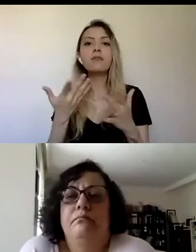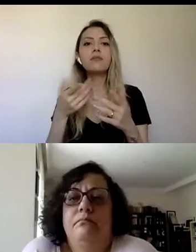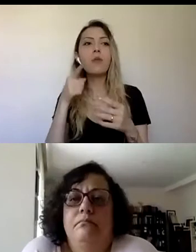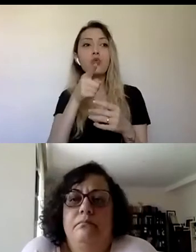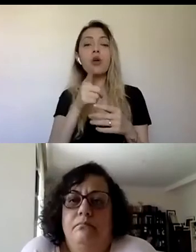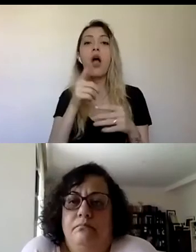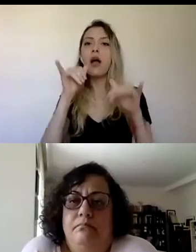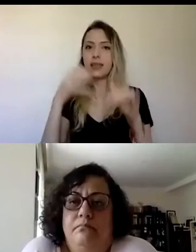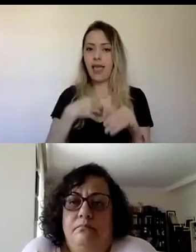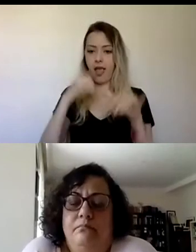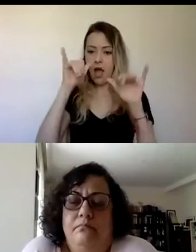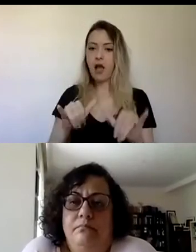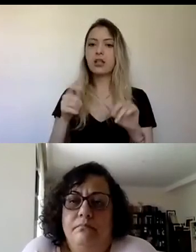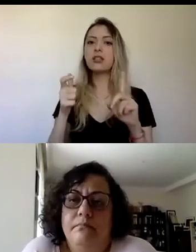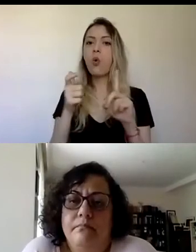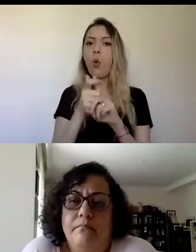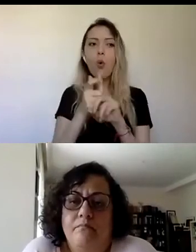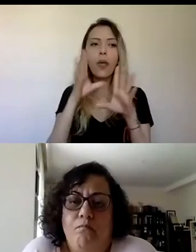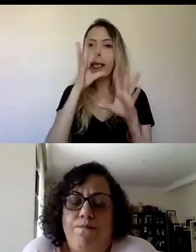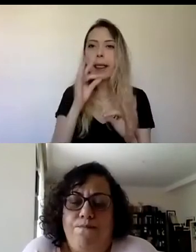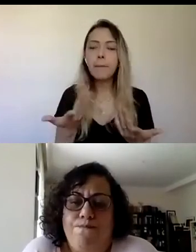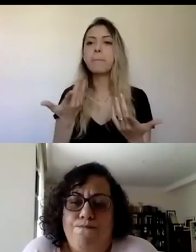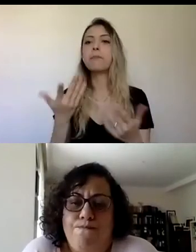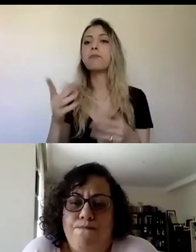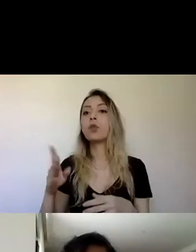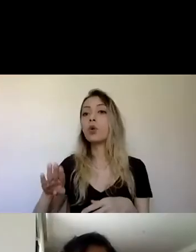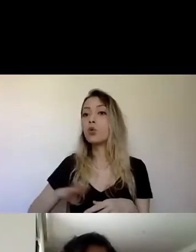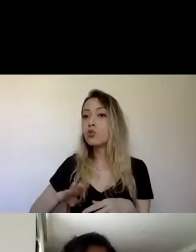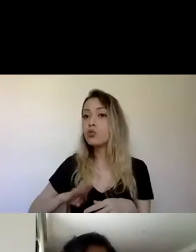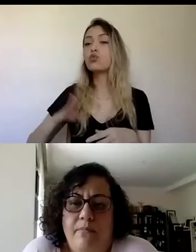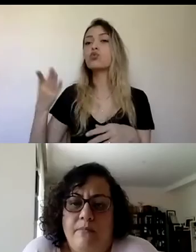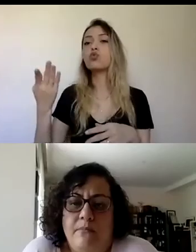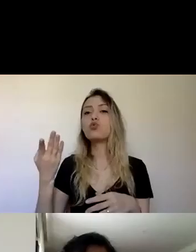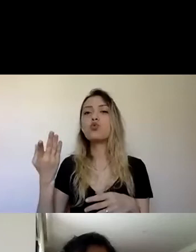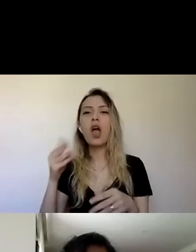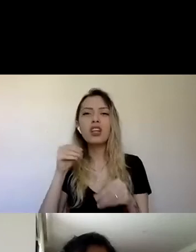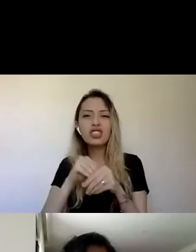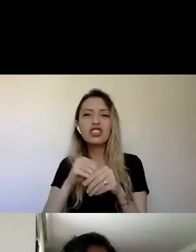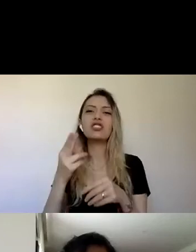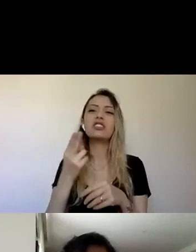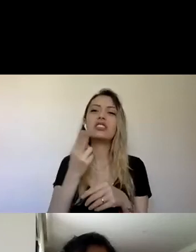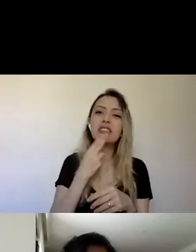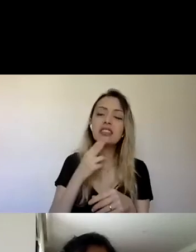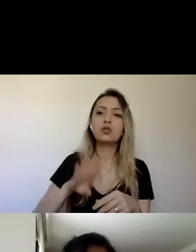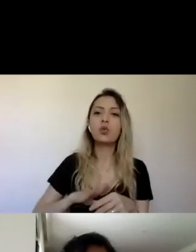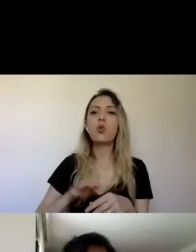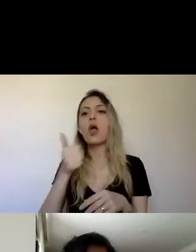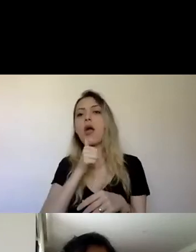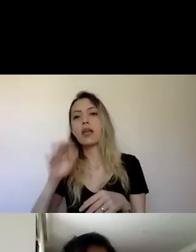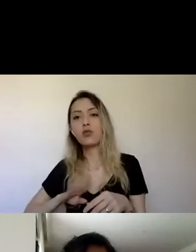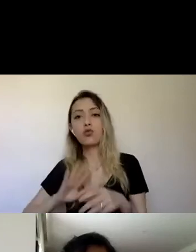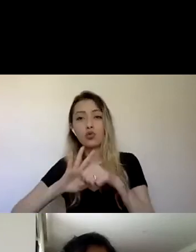LGBTQI'di? Çocuk cinsel istismarı yaygınlığı nedir? Kız erkek çocuk hangi çeşit